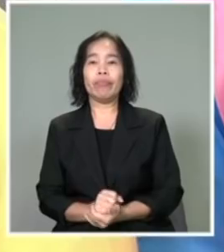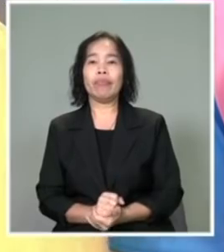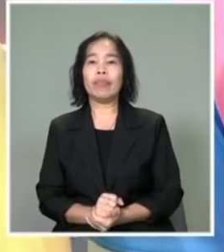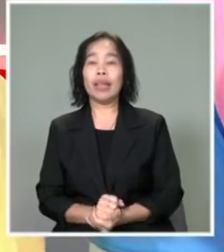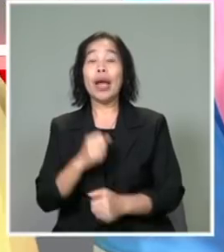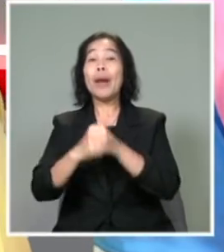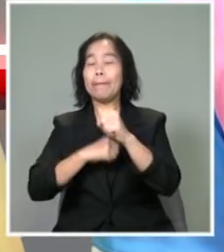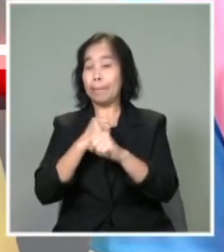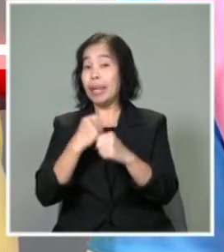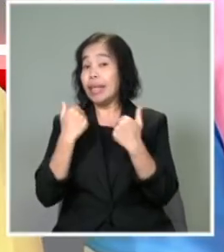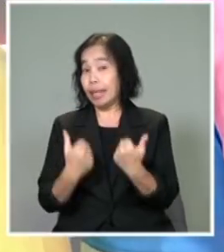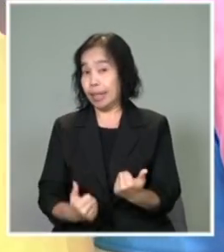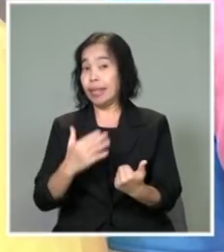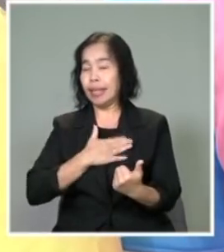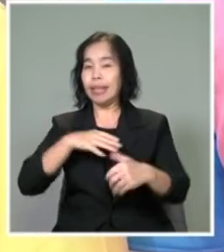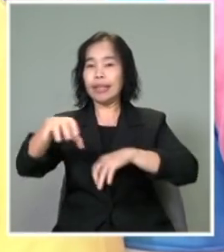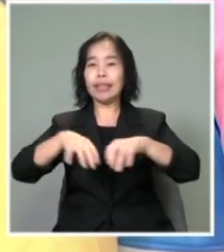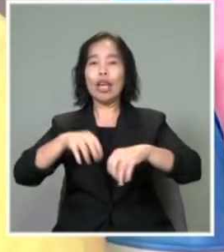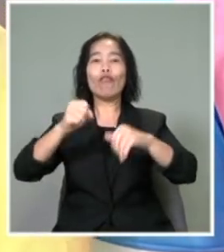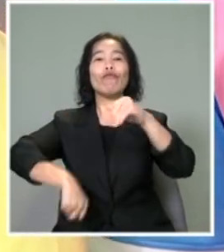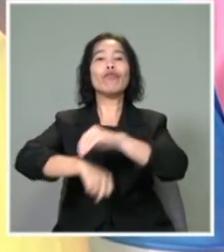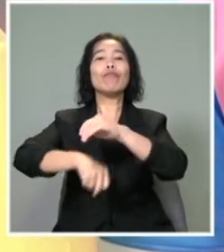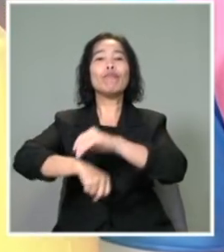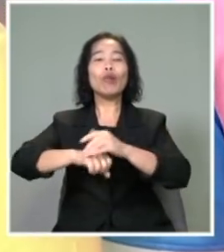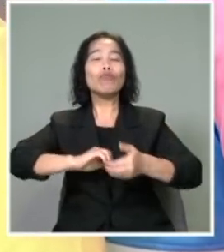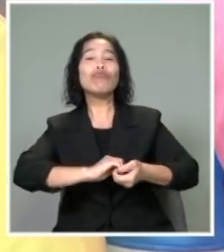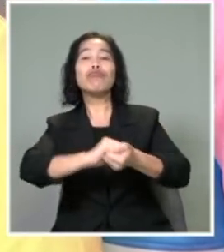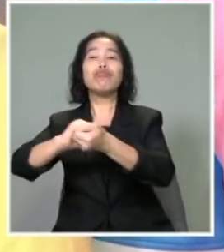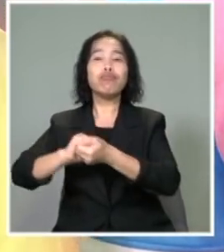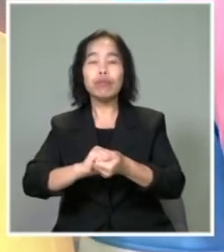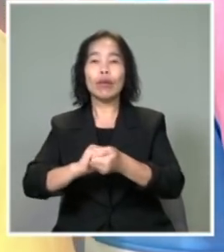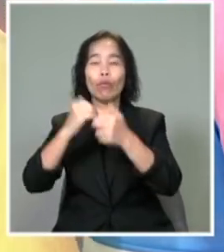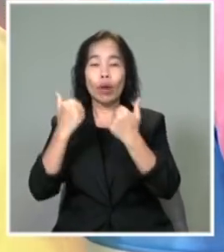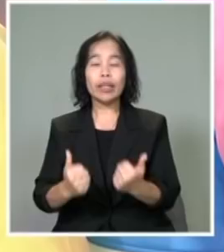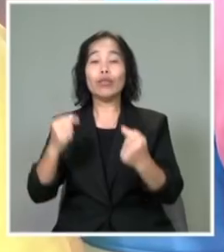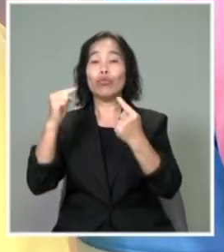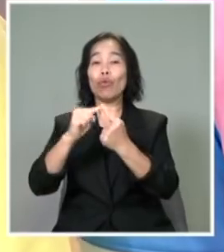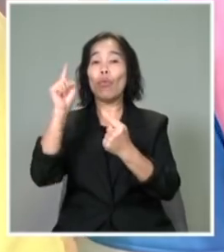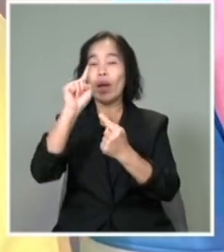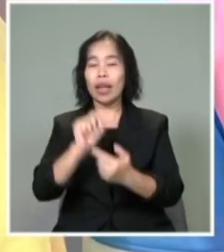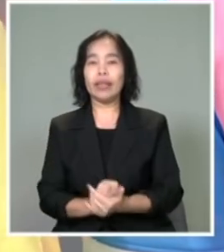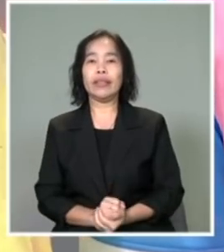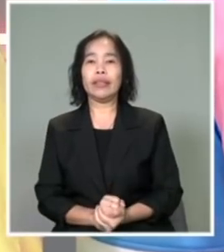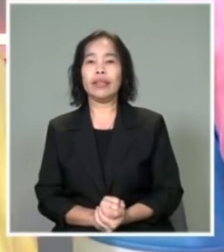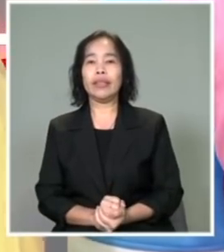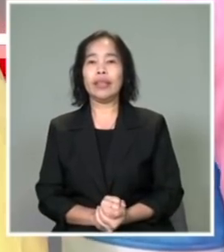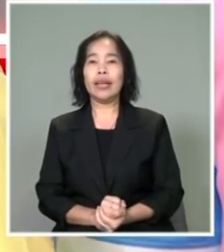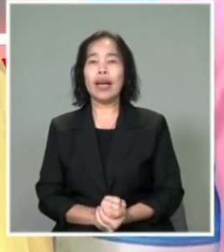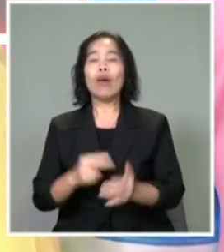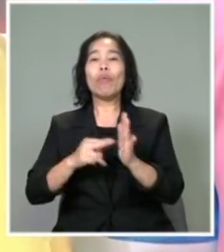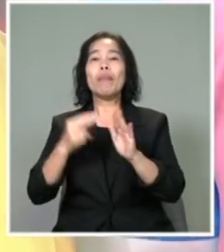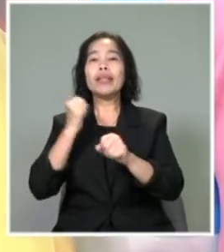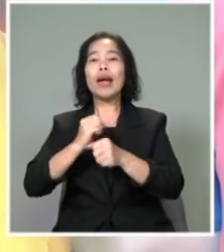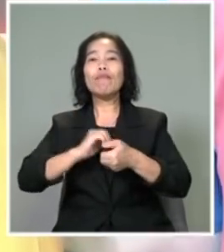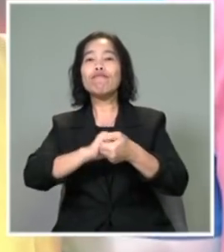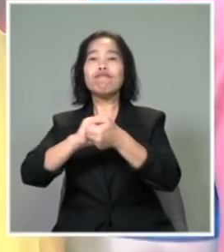ในปีนี้นะครับการแข่งขันกีฬาฟุตบอลจตุรมิตรสามัคคีครั้งที่29นะครับก็จะเป็นเรื่องของการสนองพระราชปณิธานนะครับ